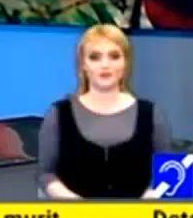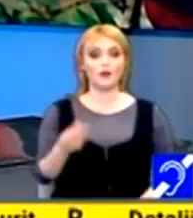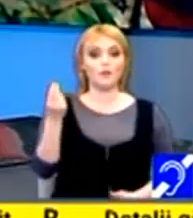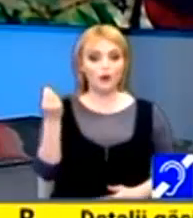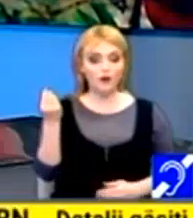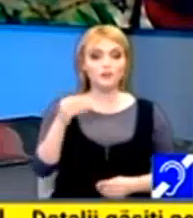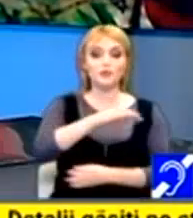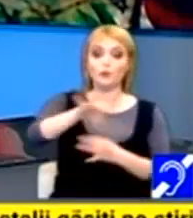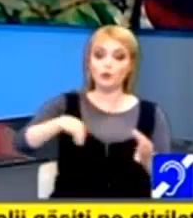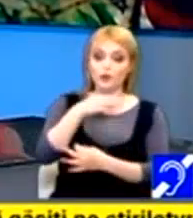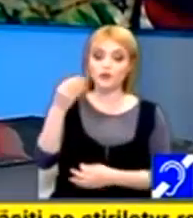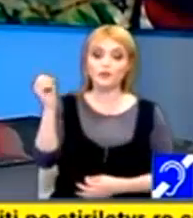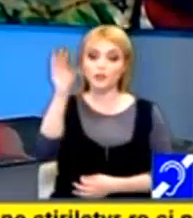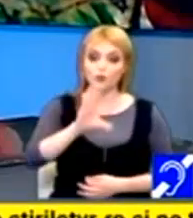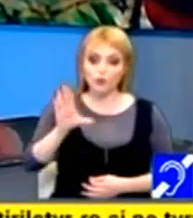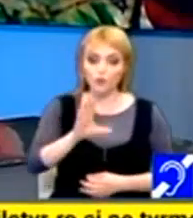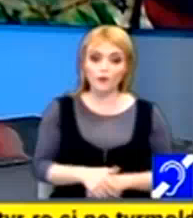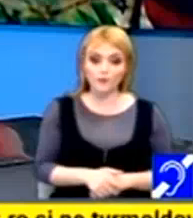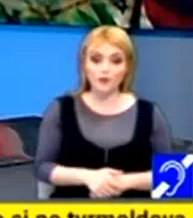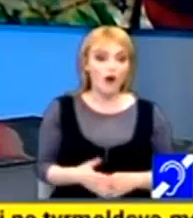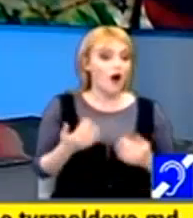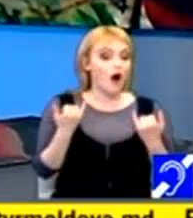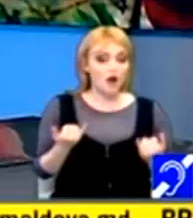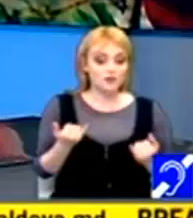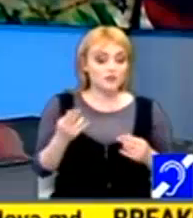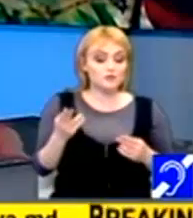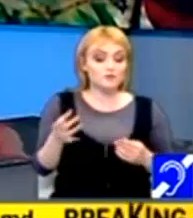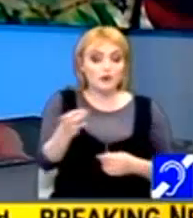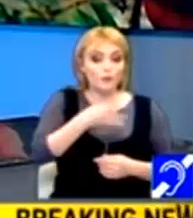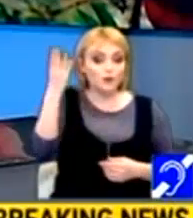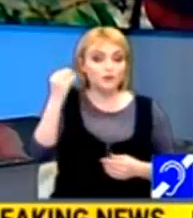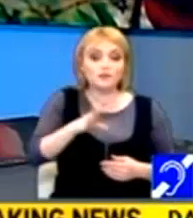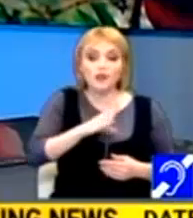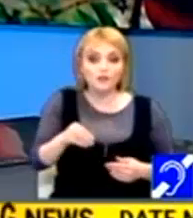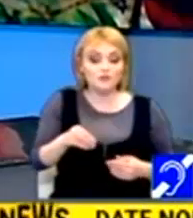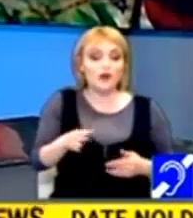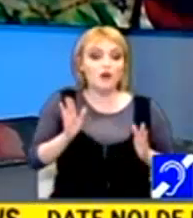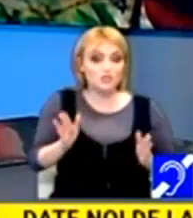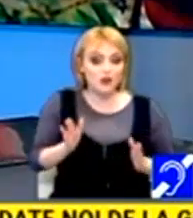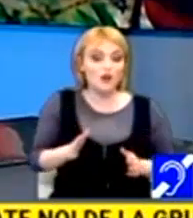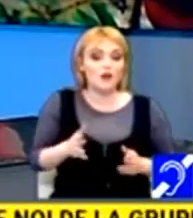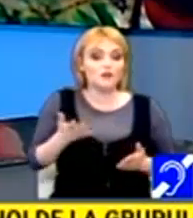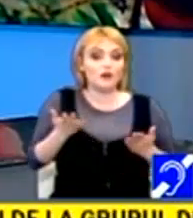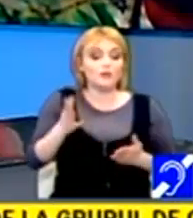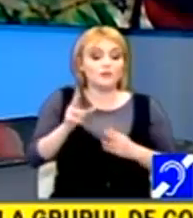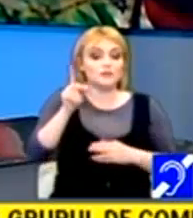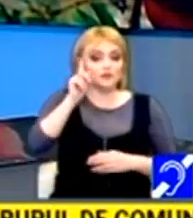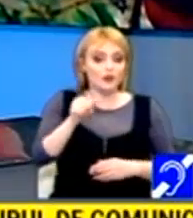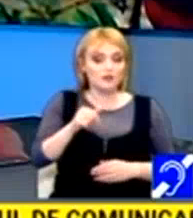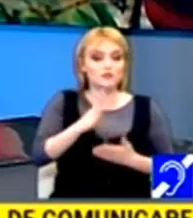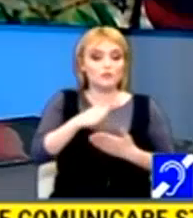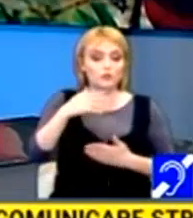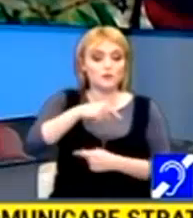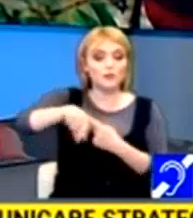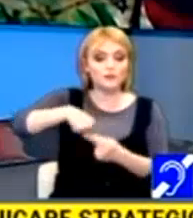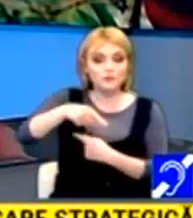Bani și proiecte europene, noțiuni fără de care astăzi Republica Moldova nu ar fi fost așa cum o știm. Avem acum mulți agenți economici care ne